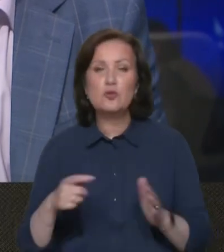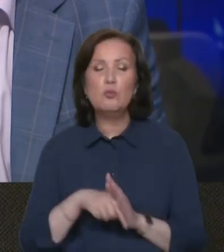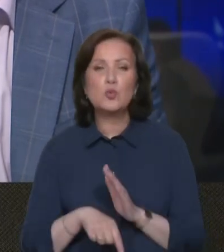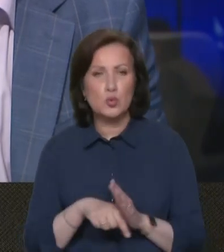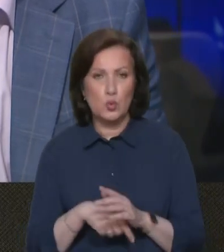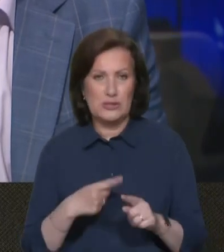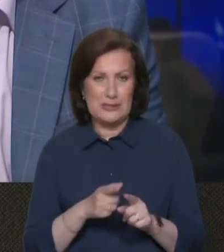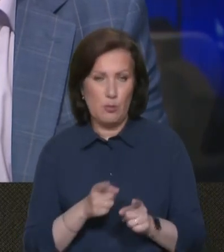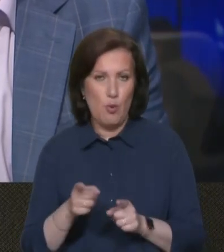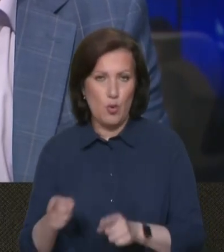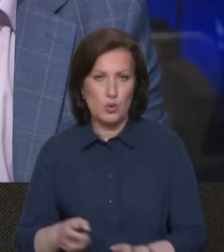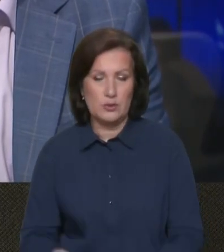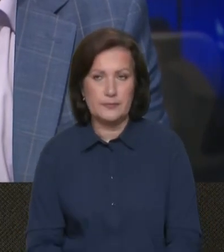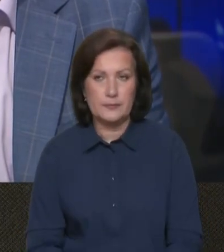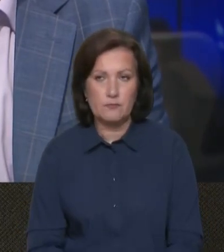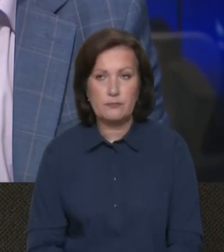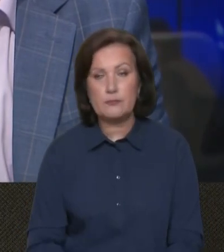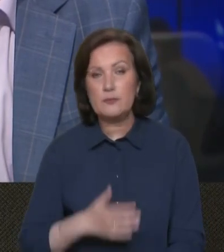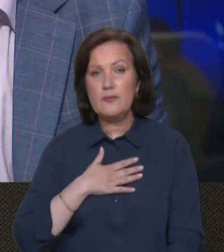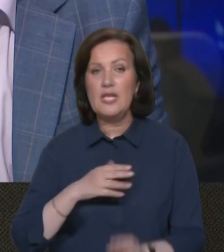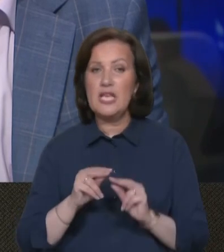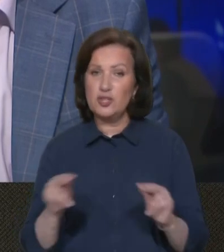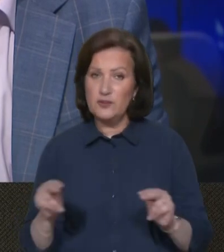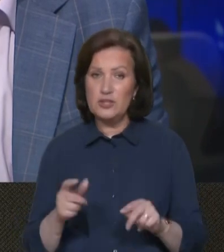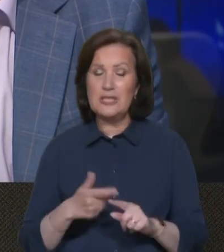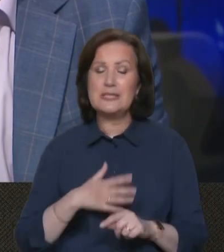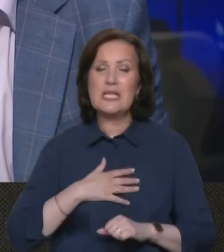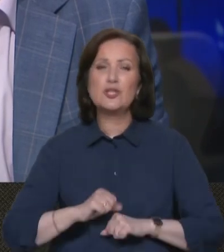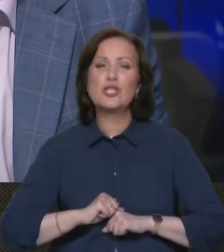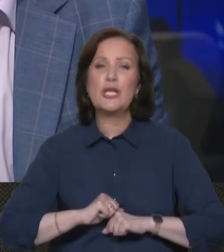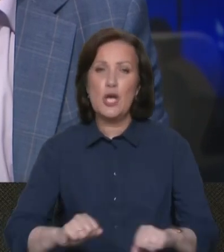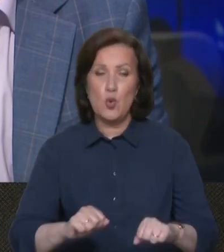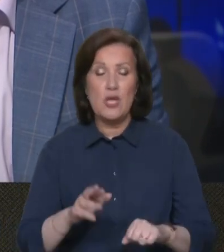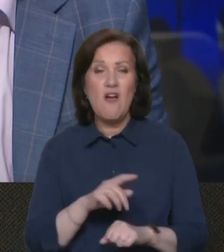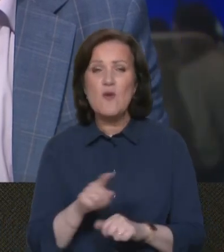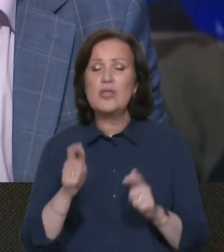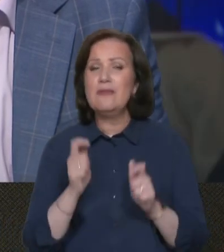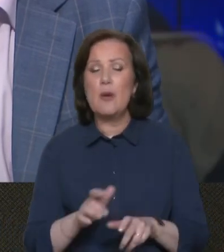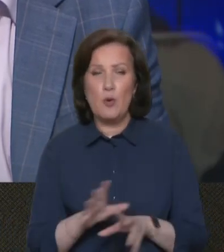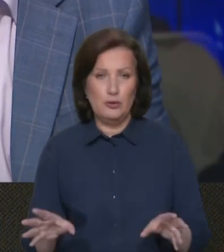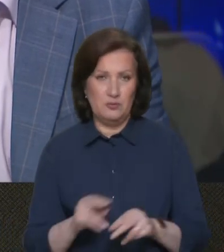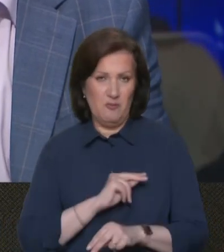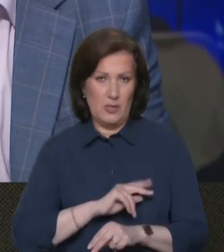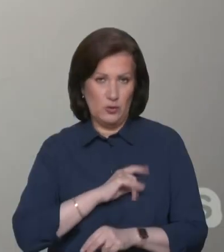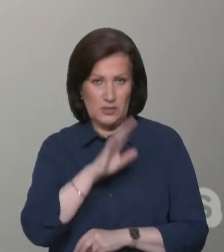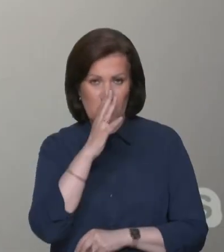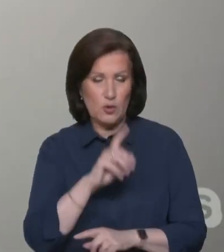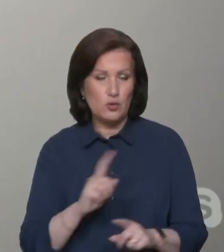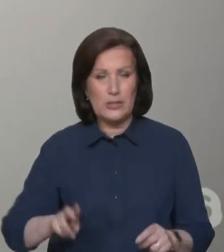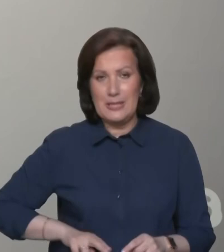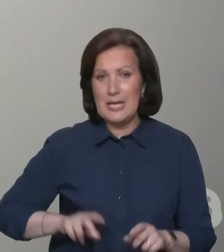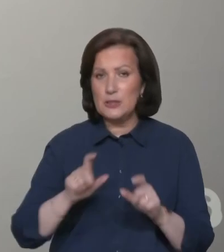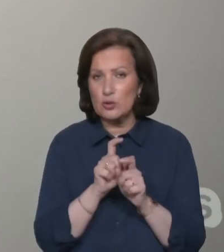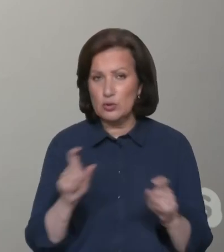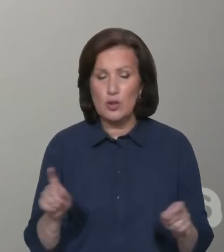цих погроз? Наші вчителі – це наші герої, тому що вони не погоджуються співпрацювати з ворогом. Жоден директор